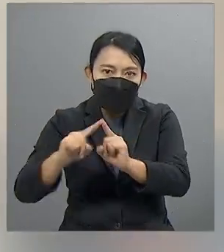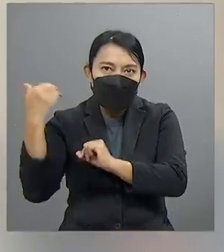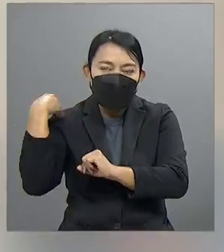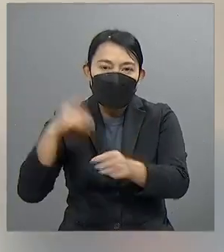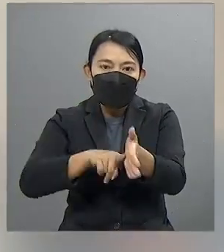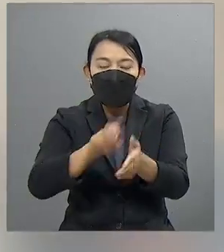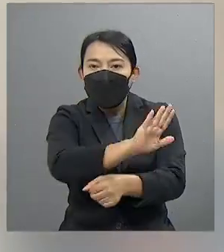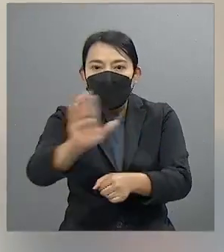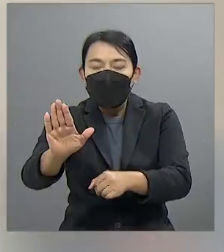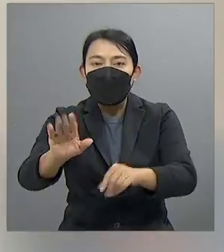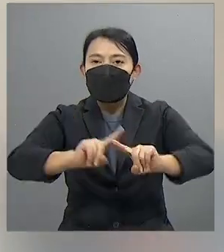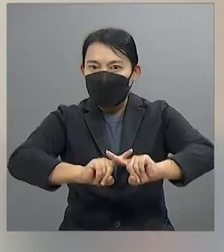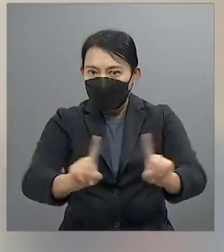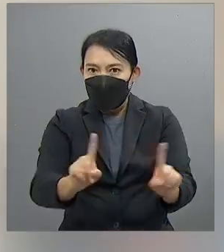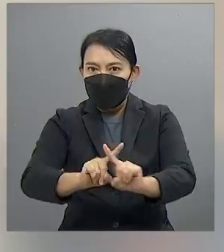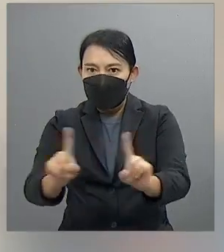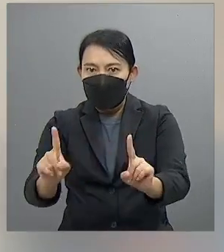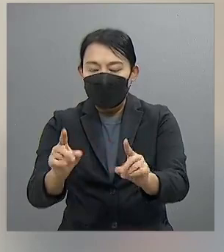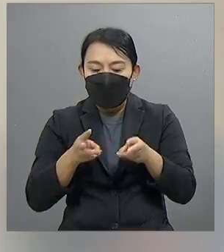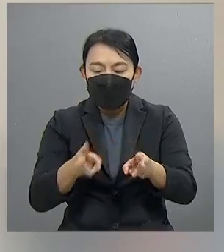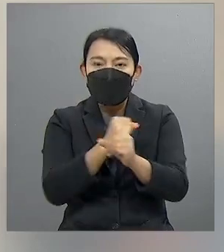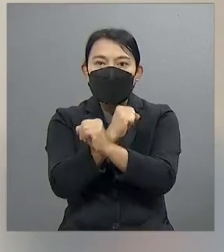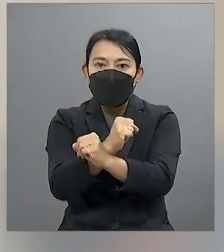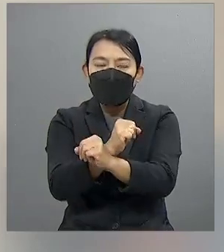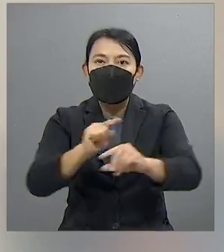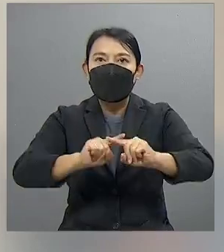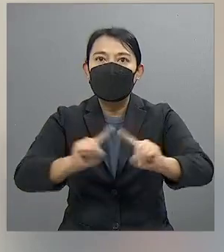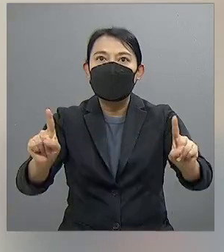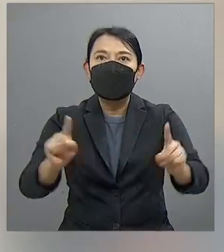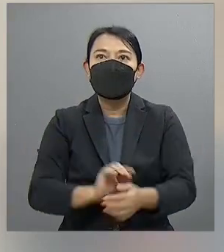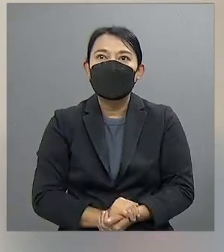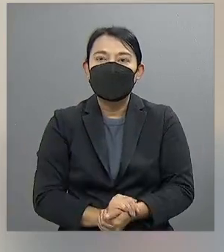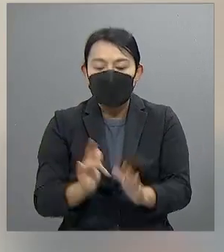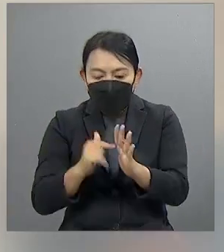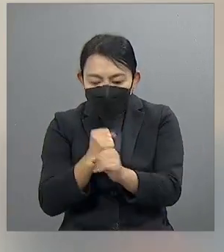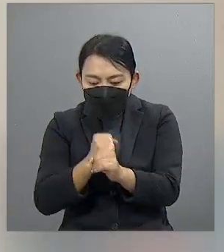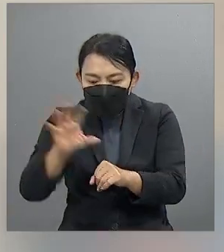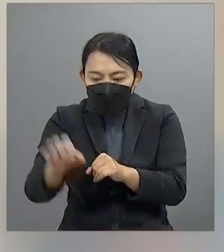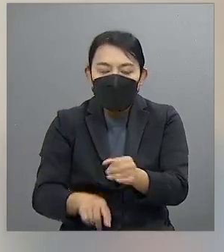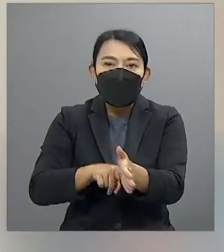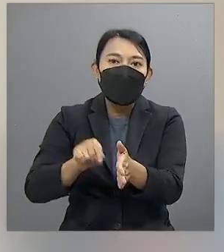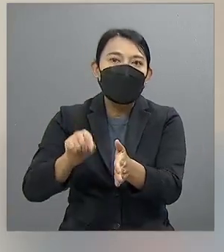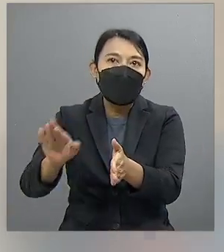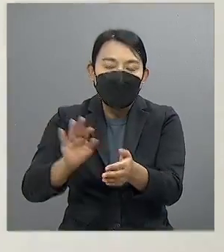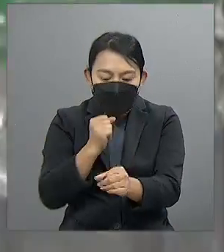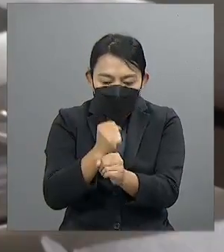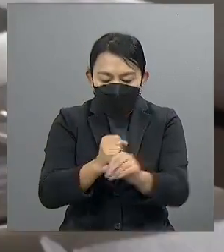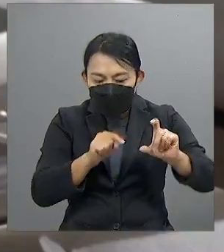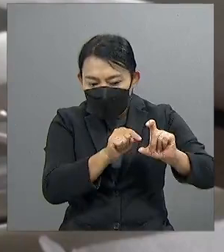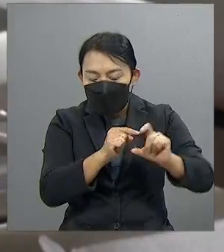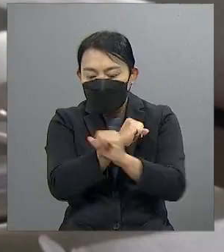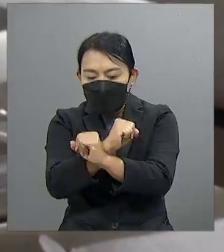กันการป้องกันก็ไม่เหมือนกันเวลาเขาทำวัคซีนเขาเอาเชื้อนั้นมาทำก็ไม่สามารถไปกันเชื้ออื่นๆได้นะครับ